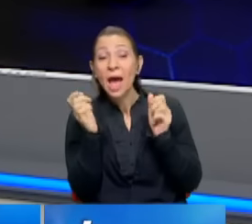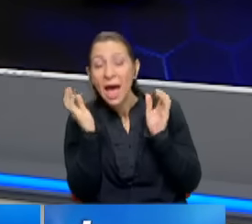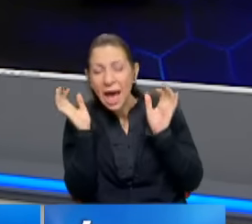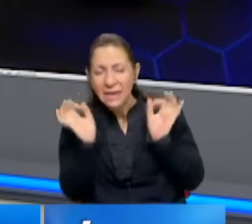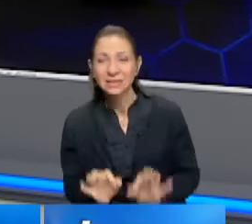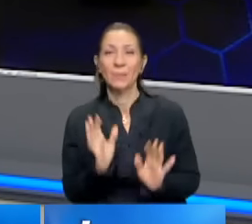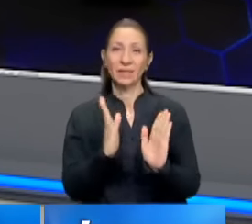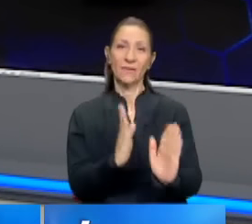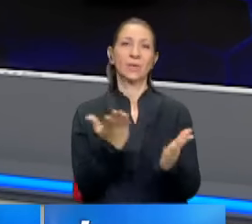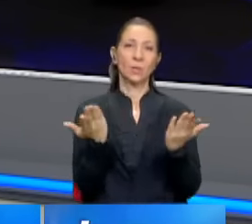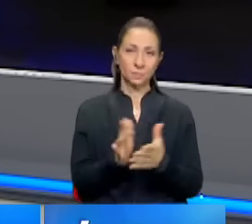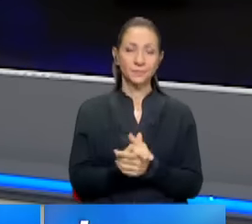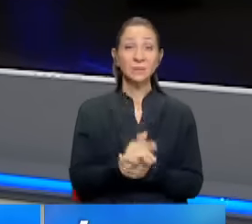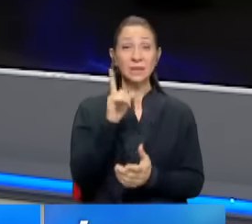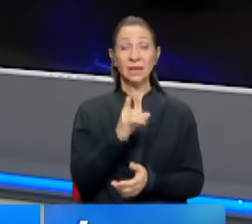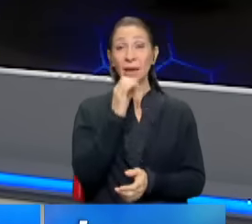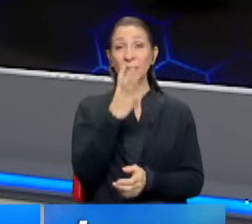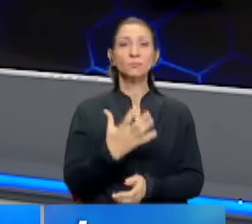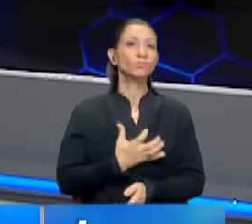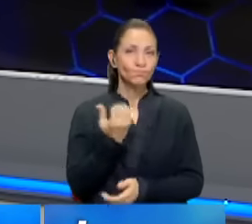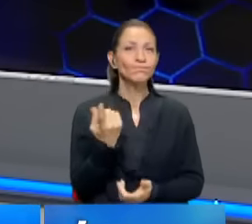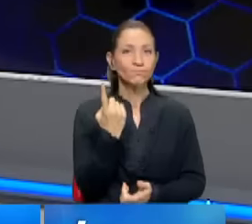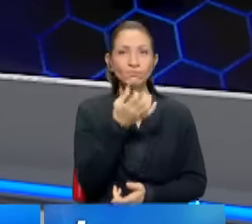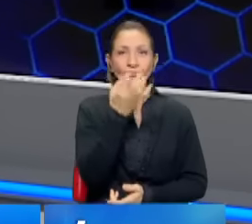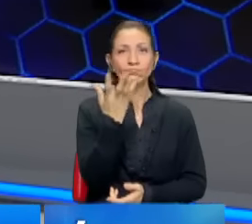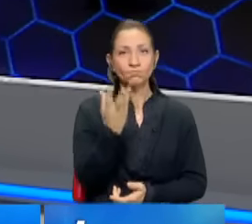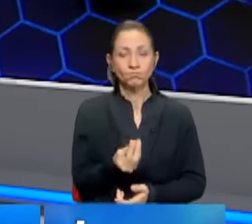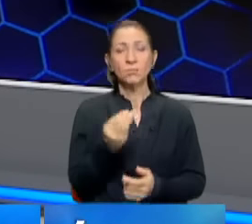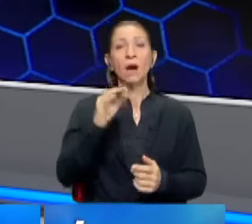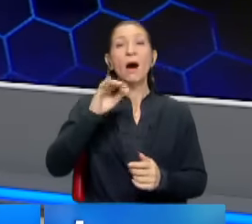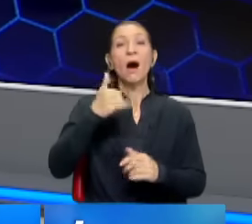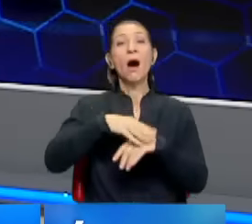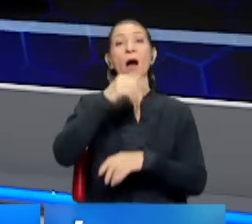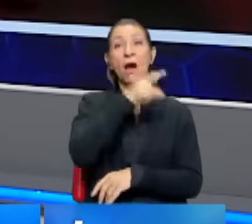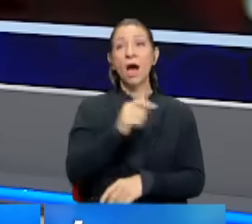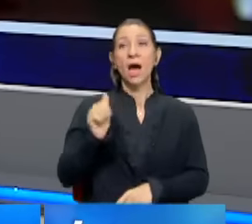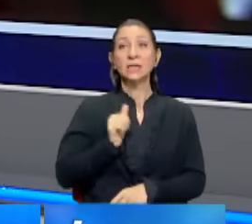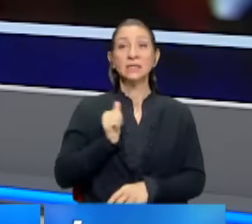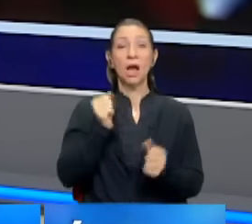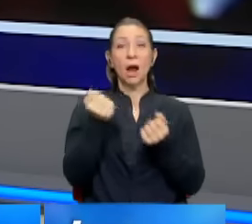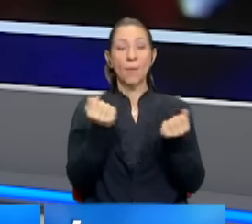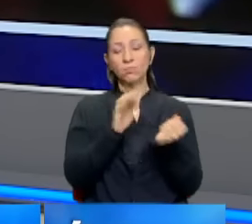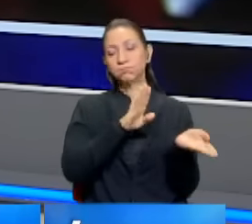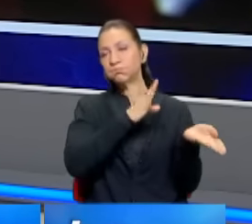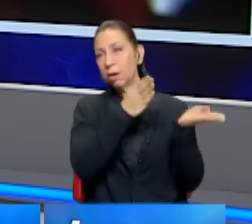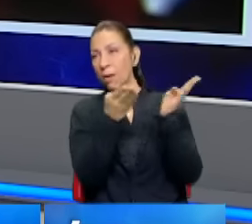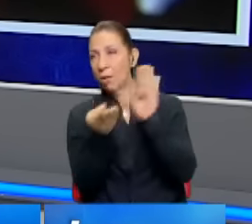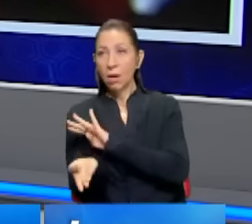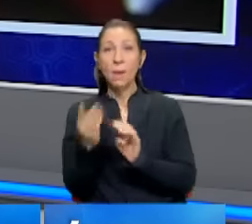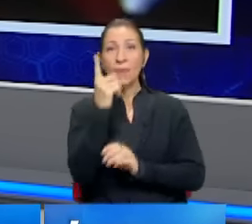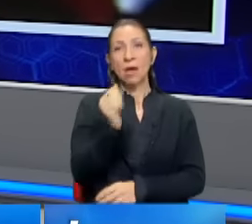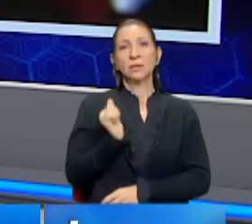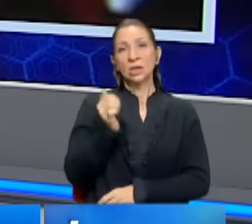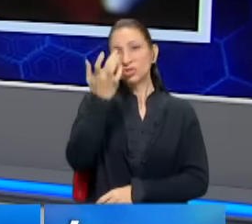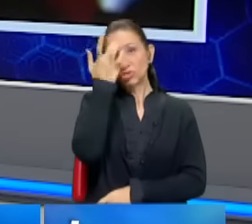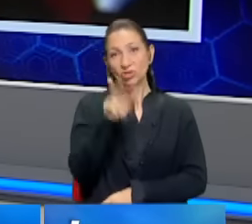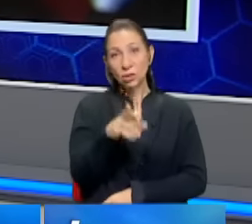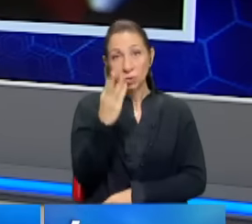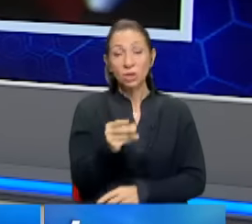gibi devam ediyor. İlk haberimiz ne yazık ki acı bir haber olacak. Ağrı'da askeri araç devrildi. İçinde bulunan bir askerimiz şehit